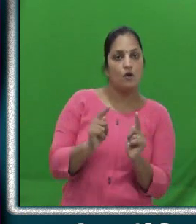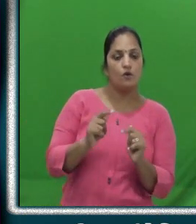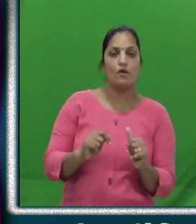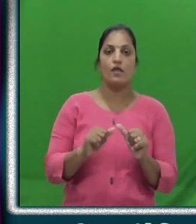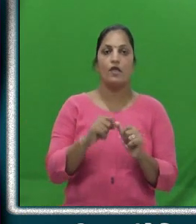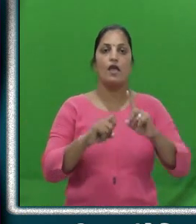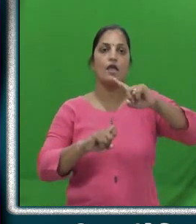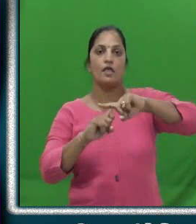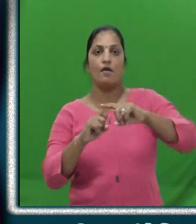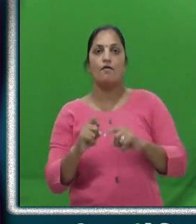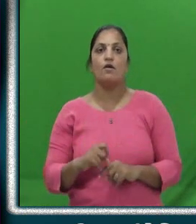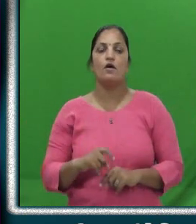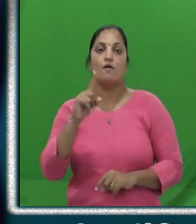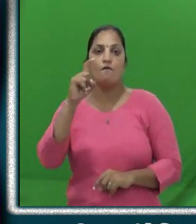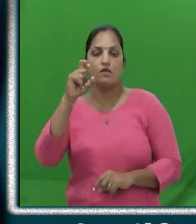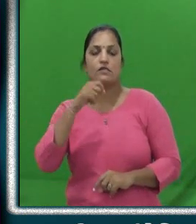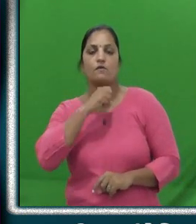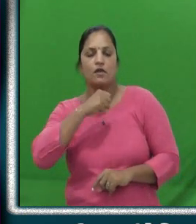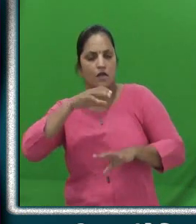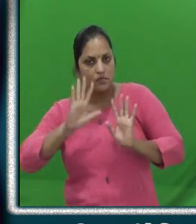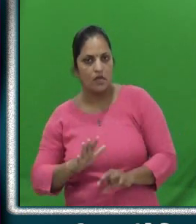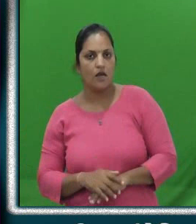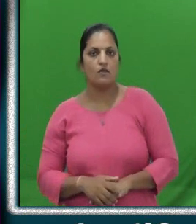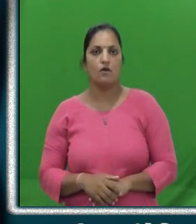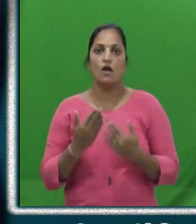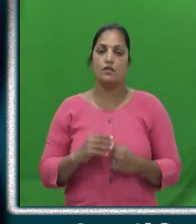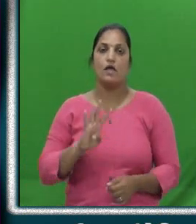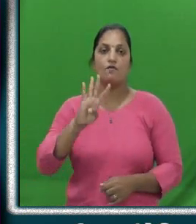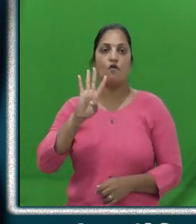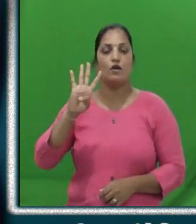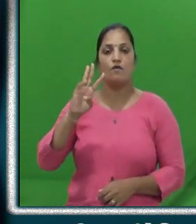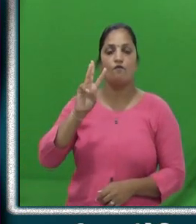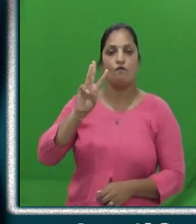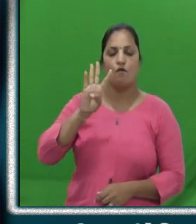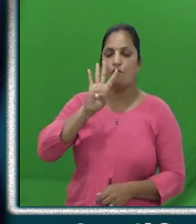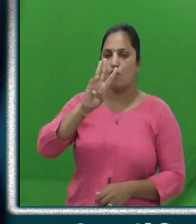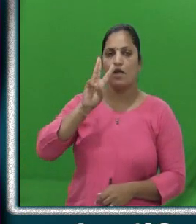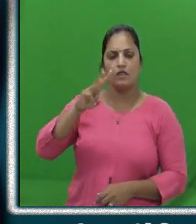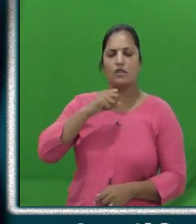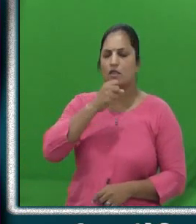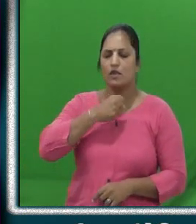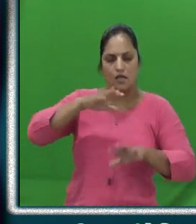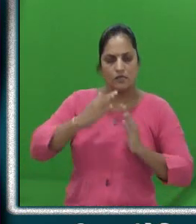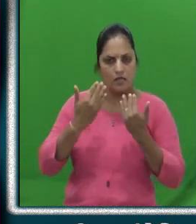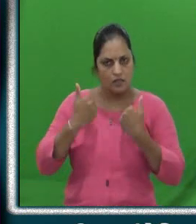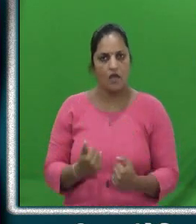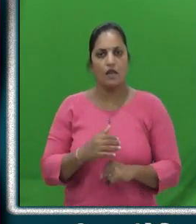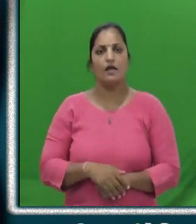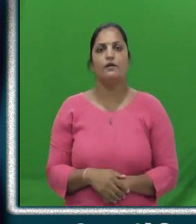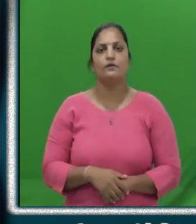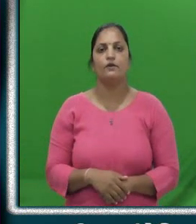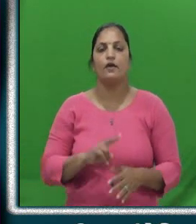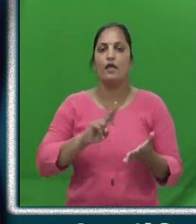ટૂંકમાં આપણે કહીએ તો અરુણ કૃષ્ણમૂર્તિ જ્યારે 17 વર્ષના હતા અત્યારે એમની ઉંમર 33 યર્સ બરાબર પણ જ્યારે 17 વર્ષના